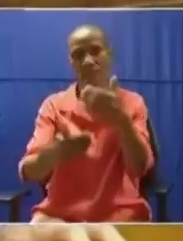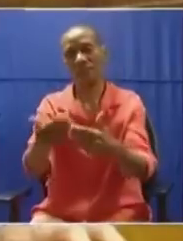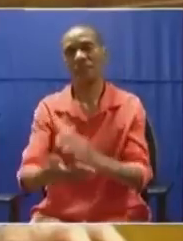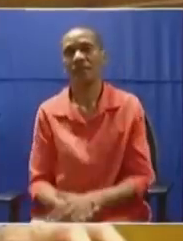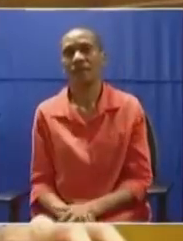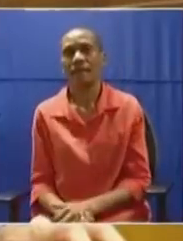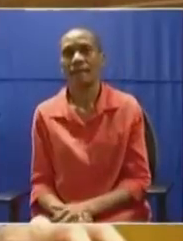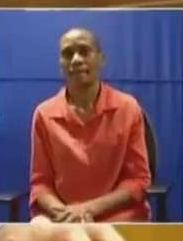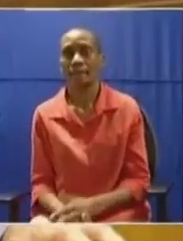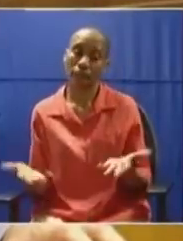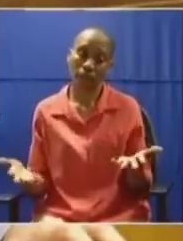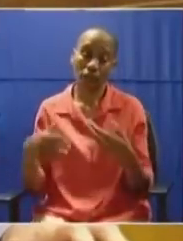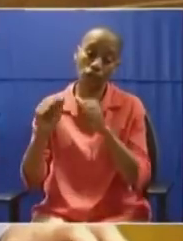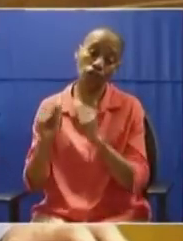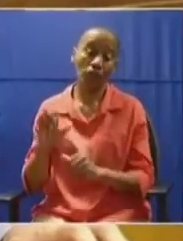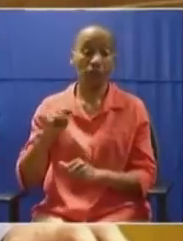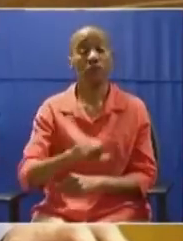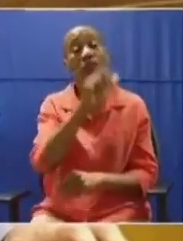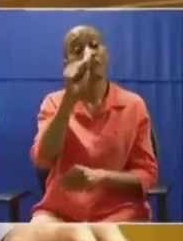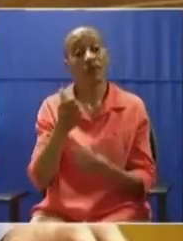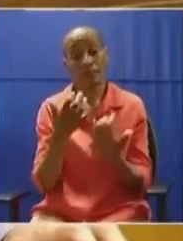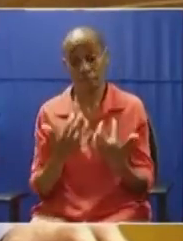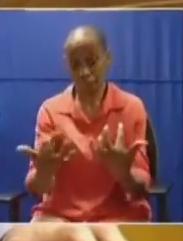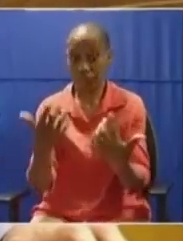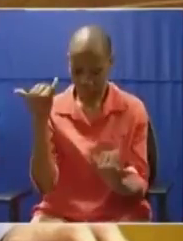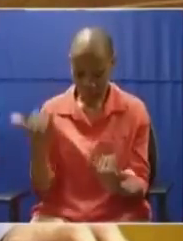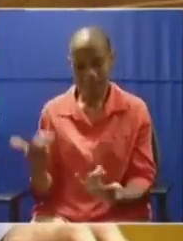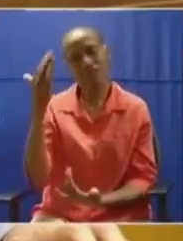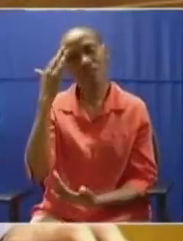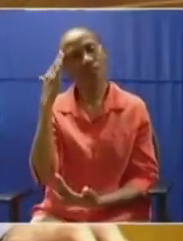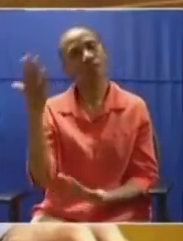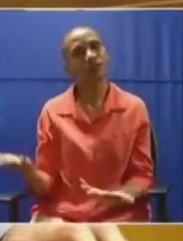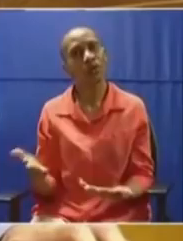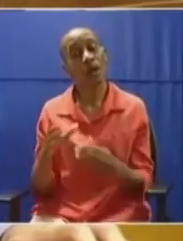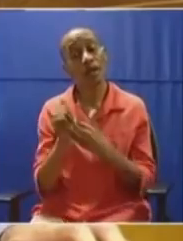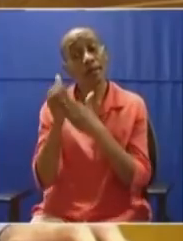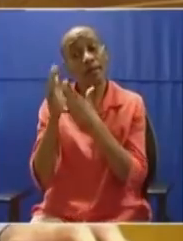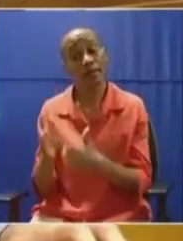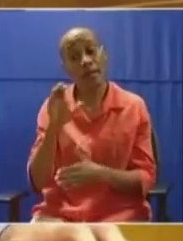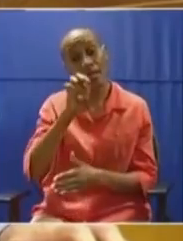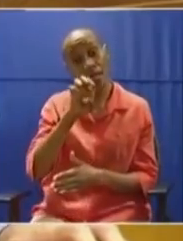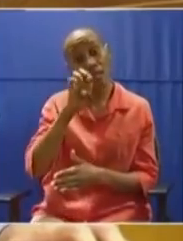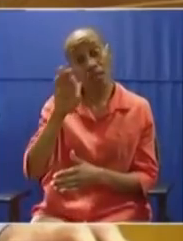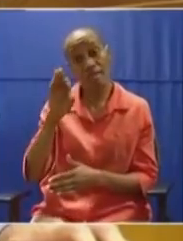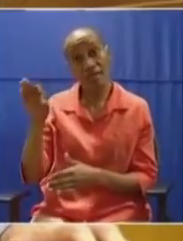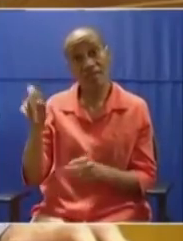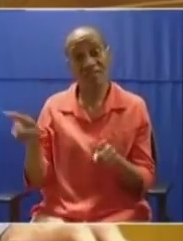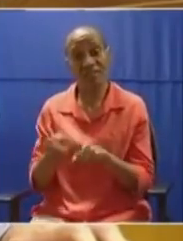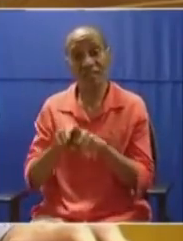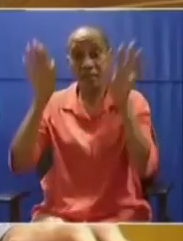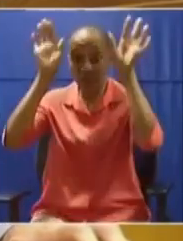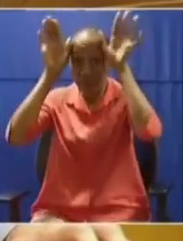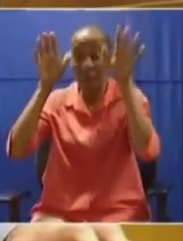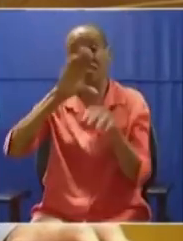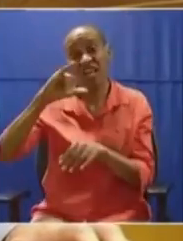Alkens, Honorable Chair, South Africa knows that the leader of the EFF is nothing else than a Mickey Mouse, Commander-in